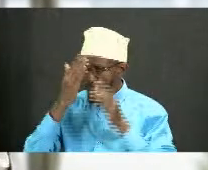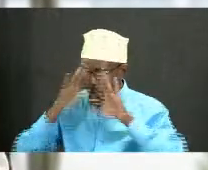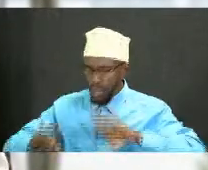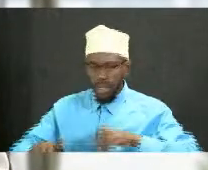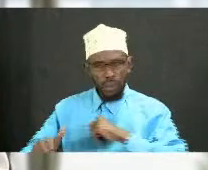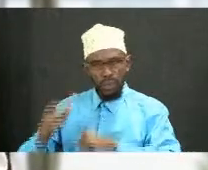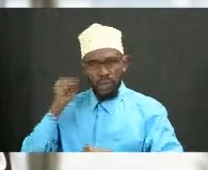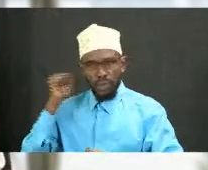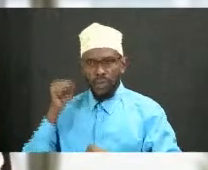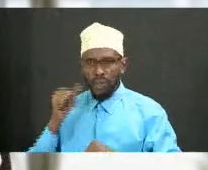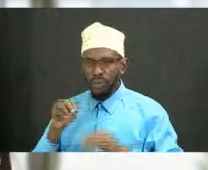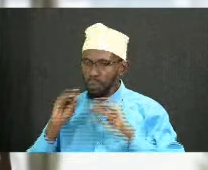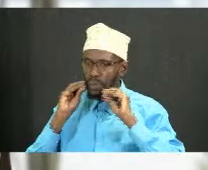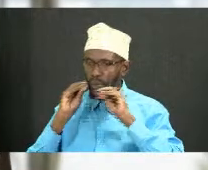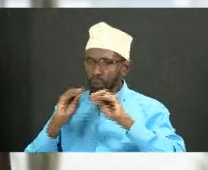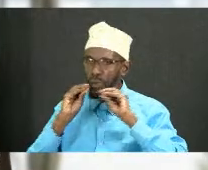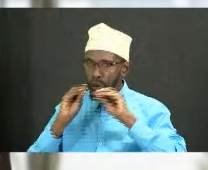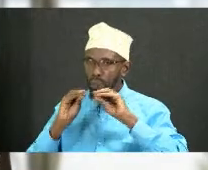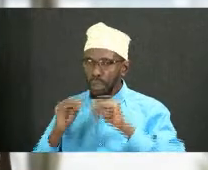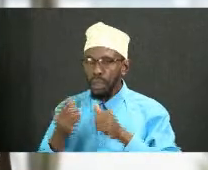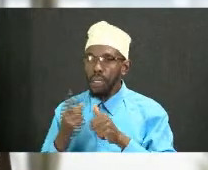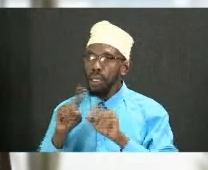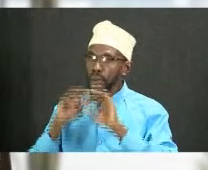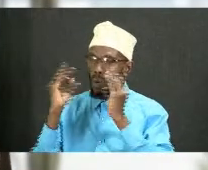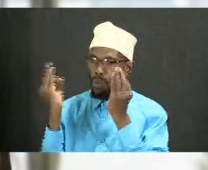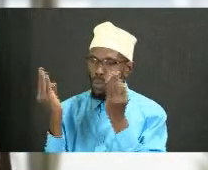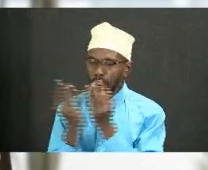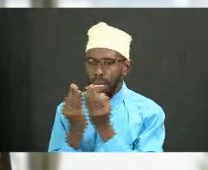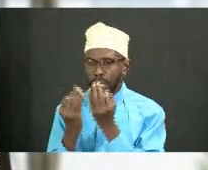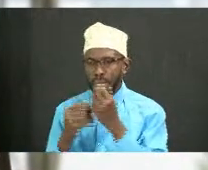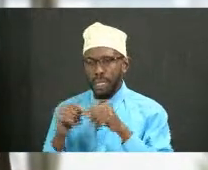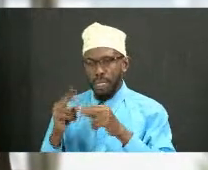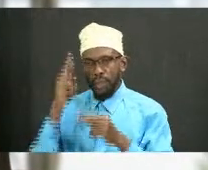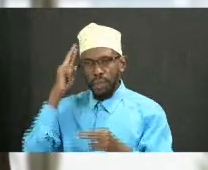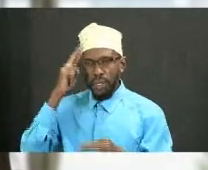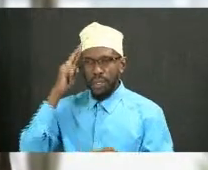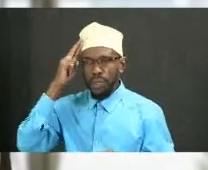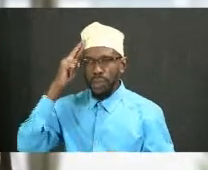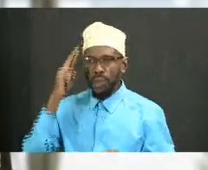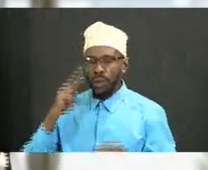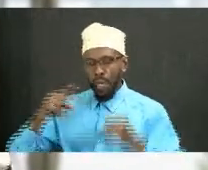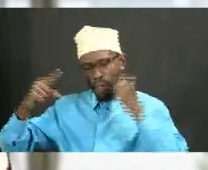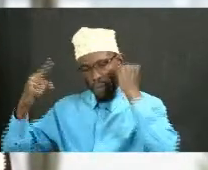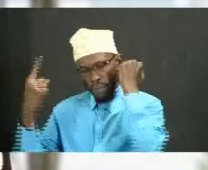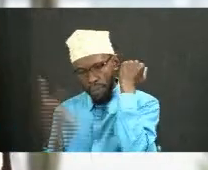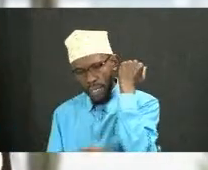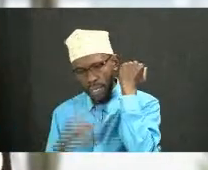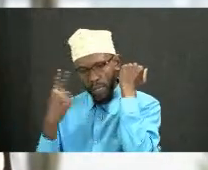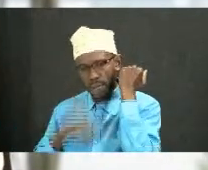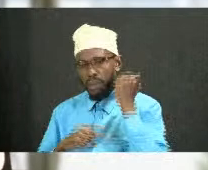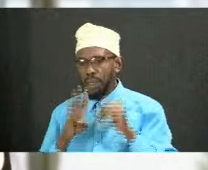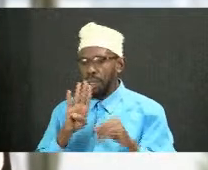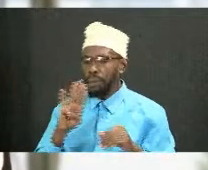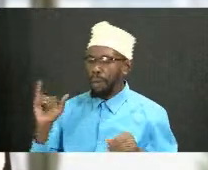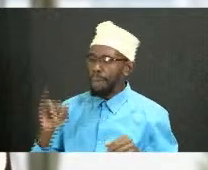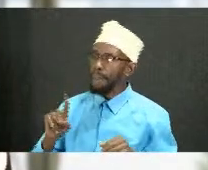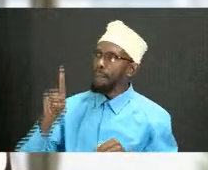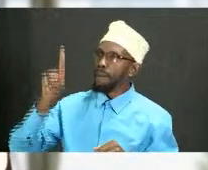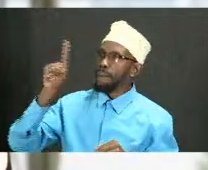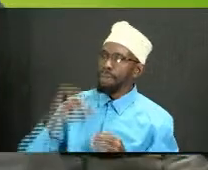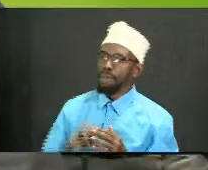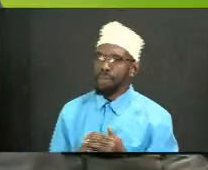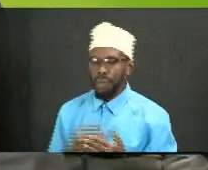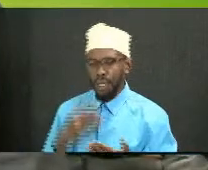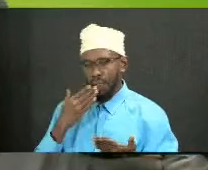kama nimeashiria katika hadithi hapo awali, siku ya kiyama itakuwa ni chanzo au ni sababu ya mtu kuadhibiwa na Mwenyezi Mungu Subhanahu wa Ta'ala.